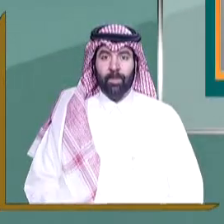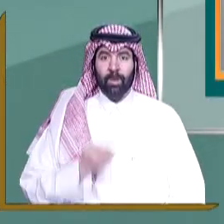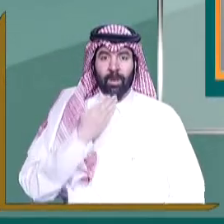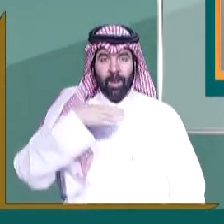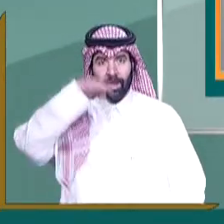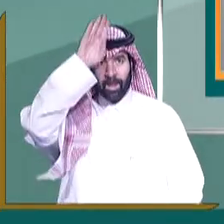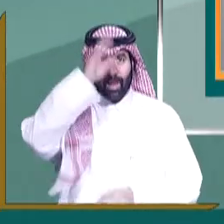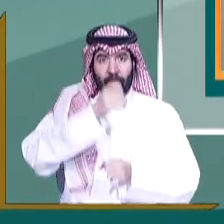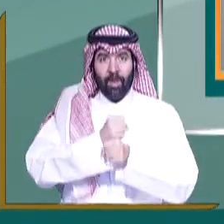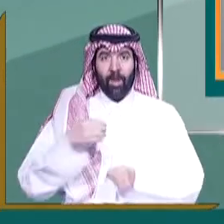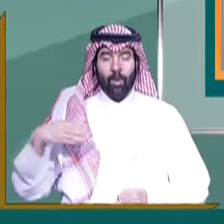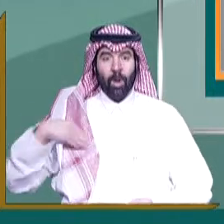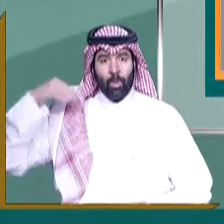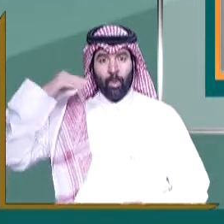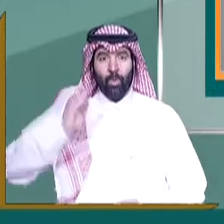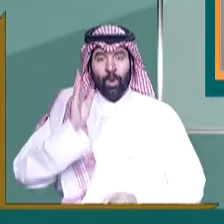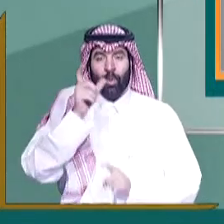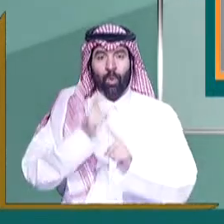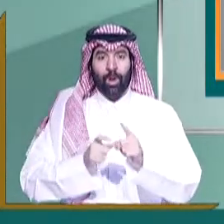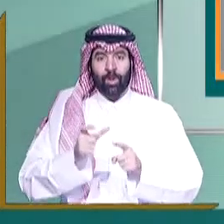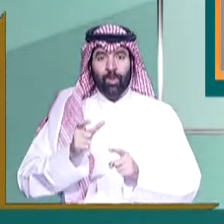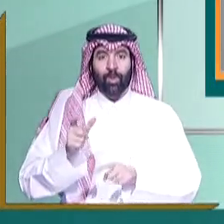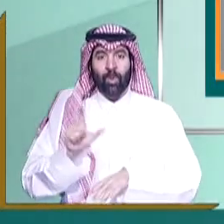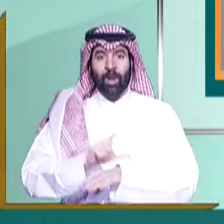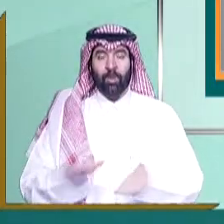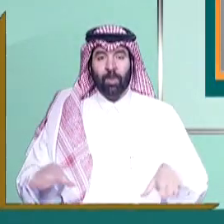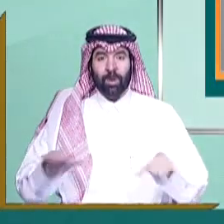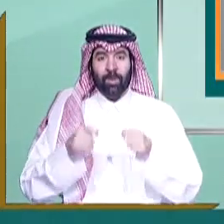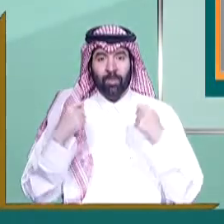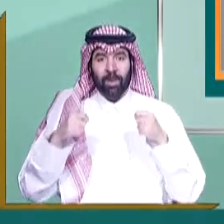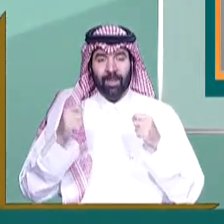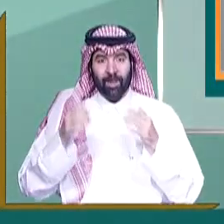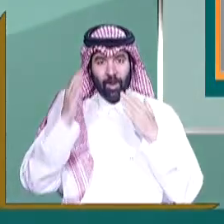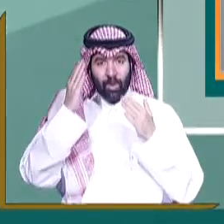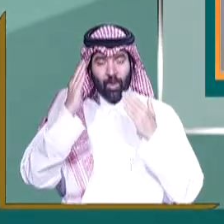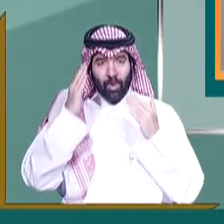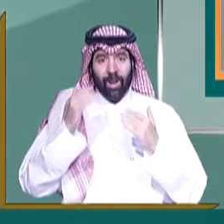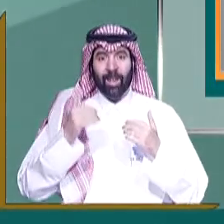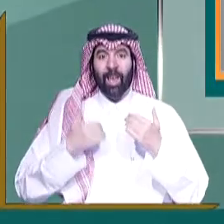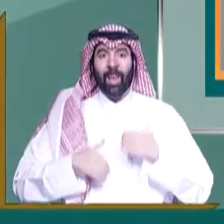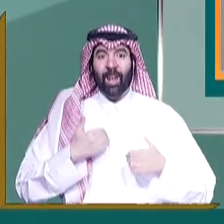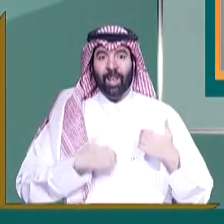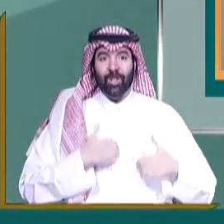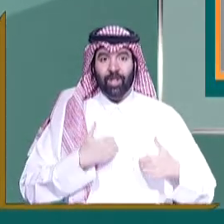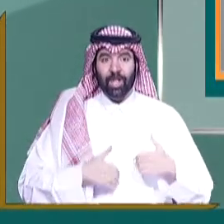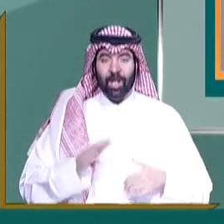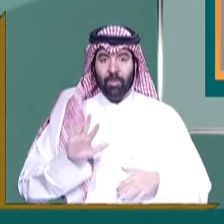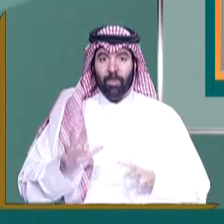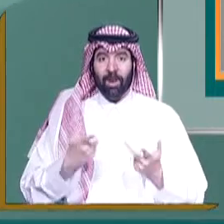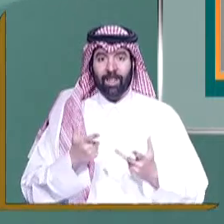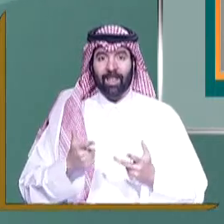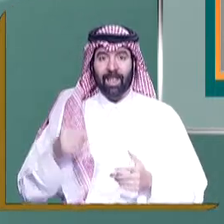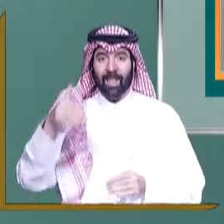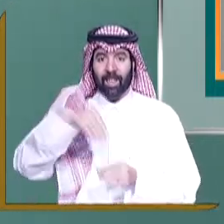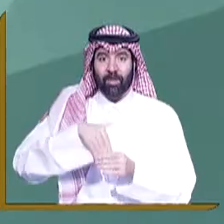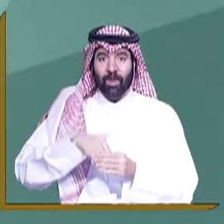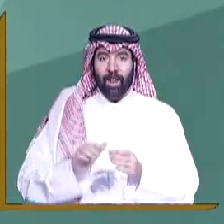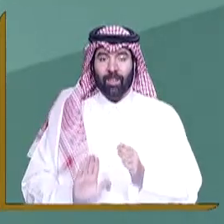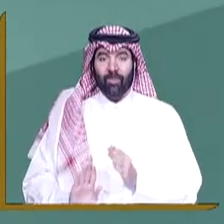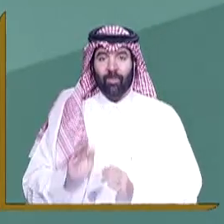خادم الحرمين الشريفين وسمو ولي العهد يهنئان الرئيس الأرجنتيني بفوزه بالانتخابات الرئاسية.